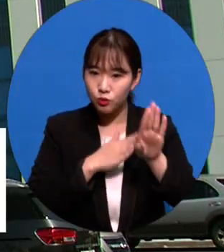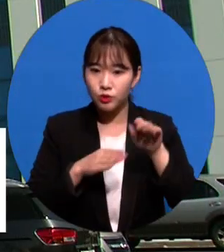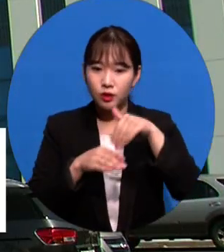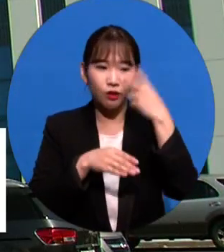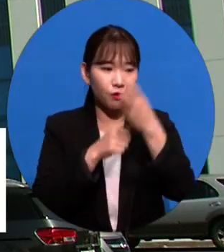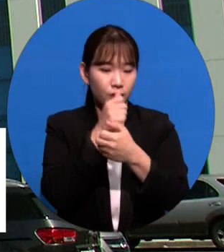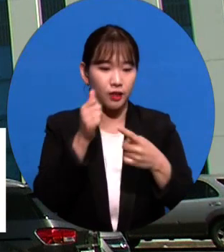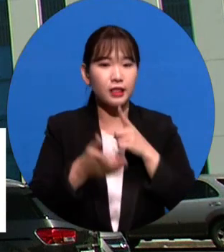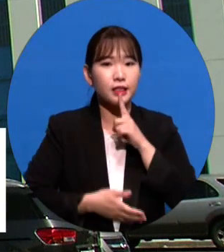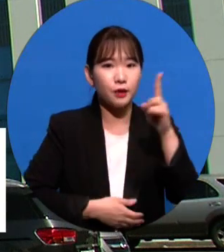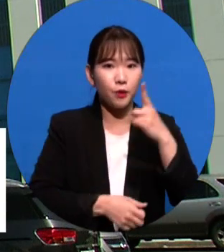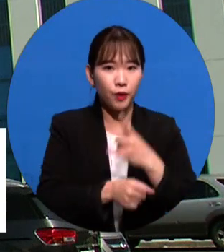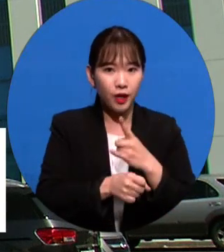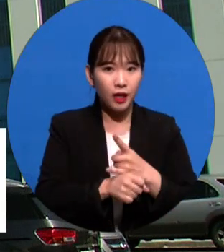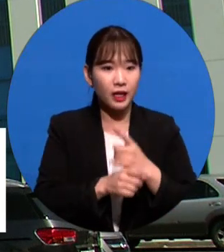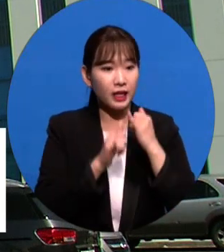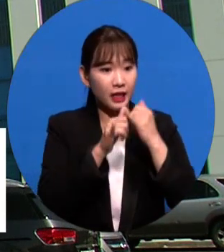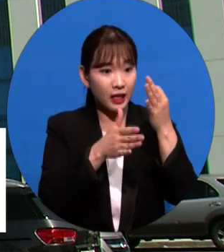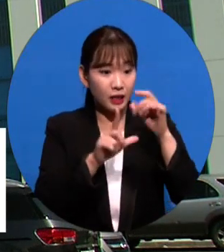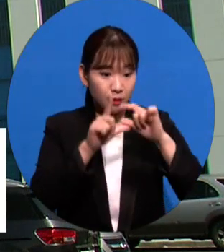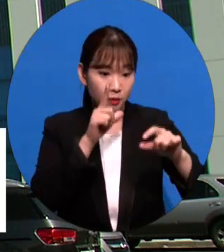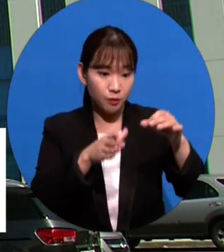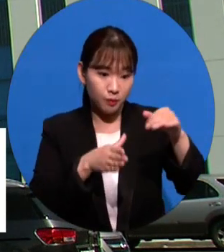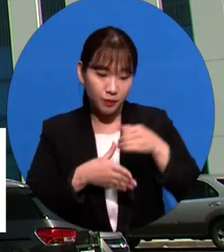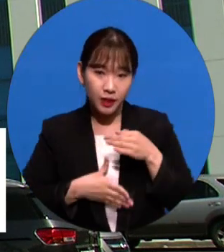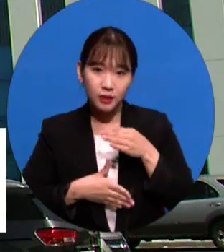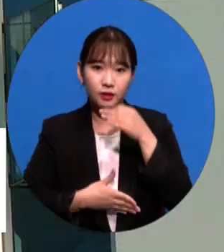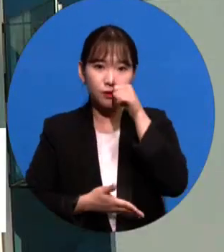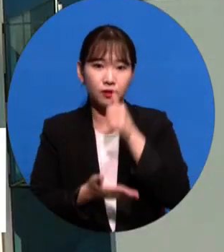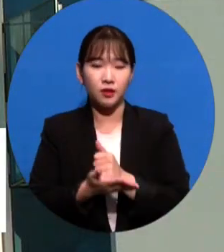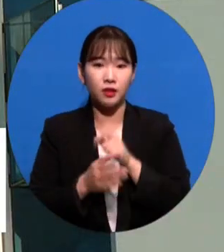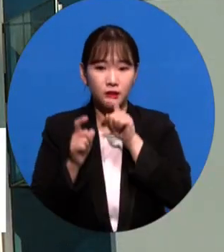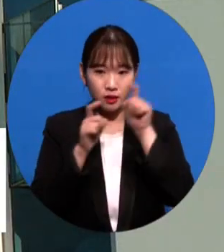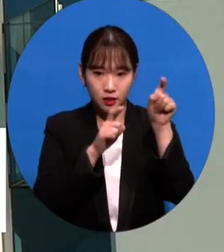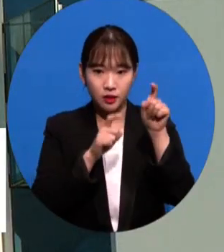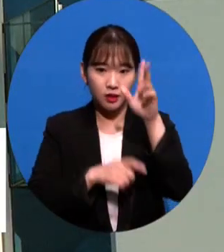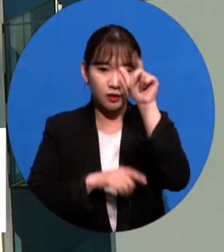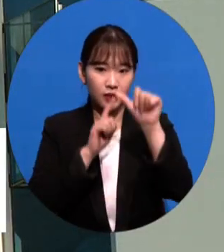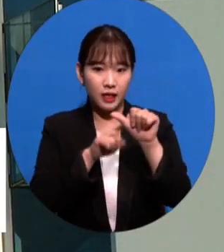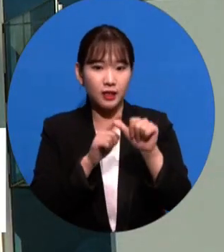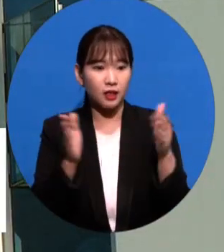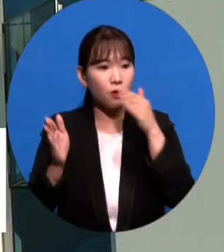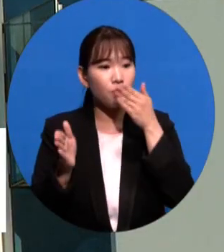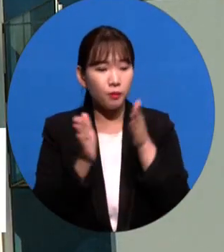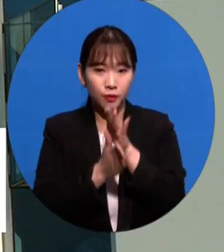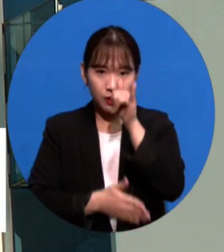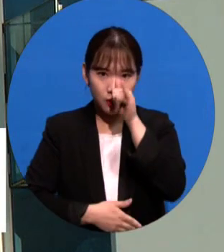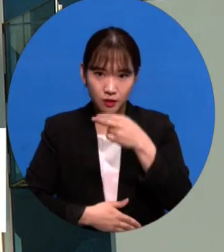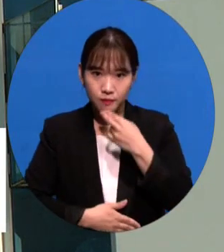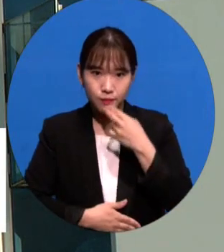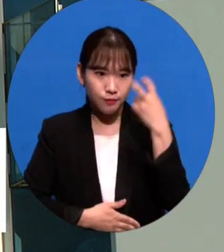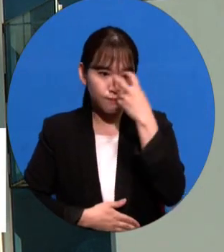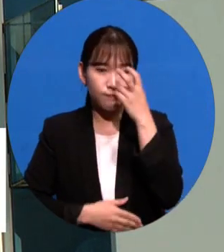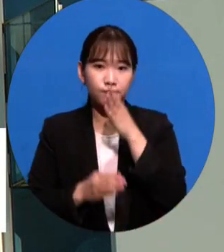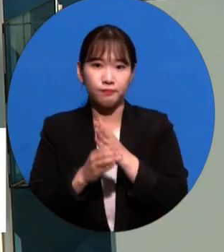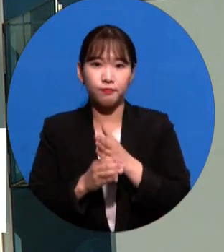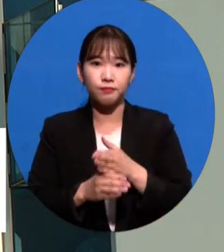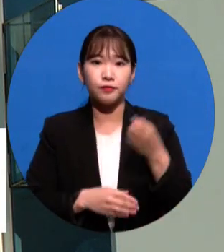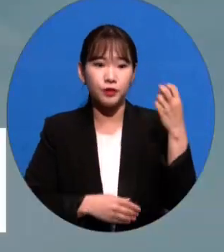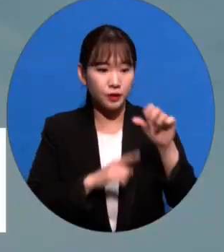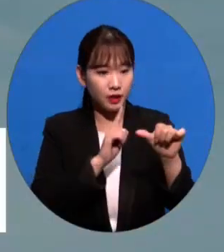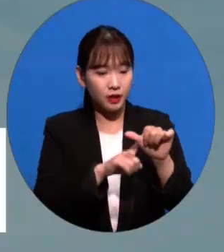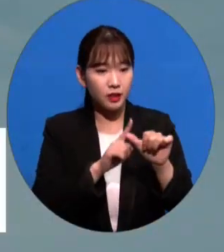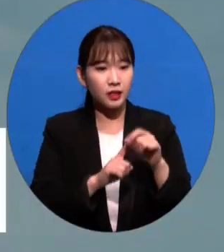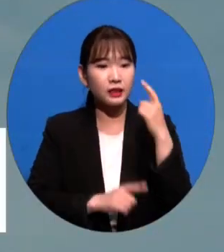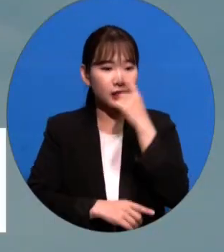선관위에 신고해 포상금을 일부 수령한 혐의를 받고 있습니다. 경찰은 A씨의 공범이 있는지 수사를 진행하고 있고